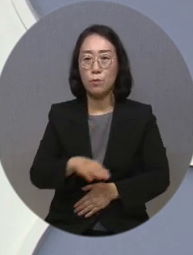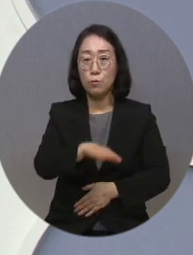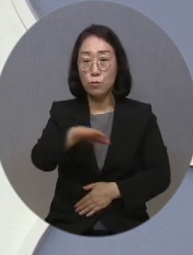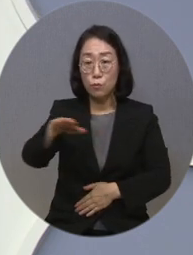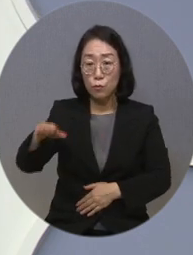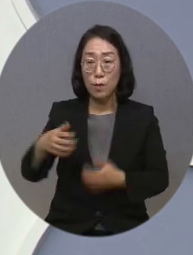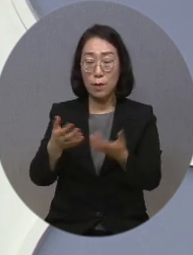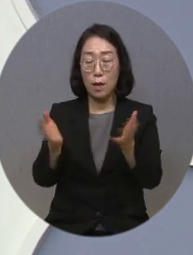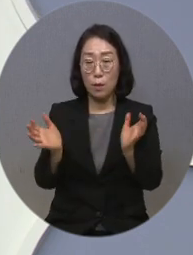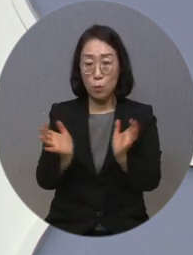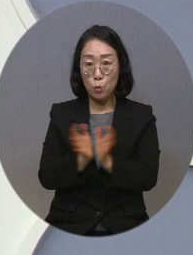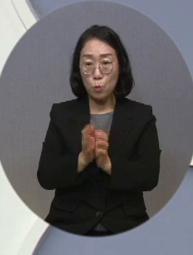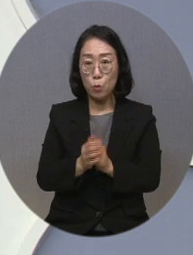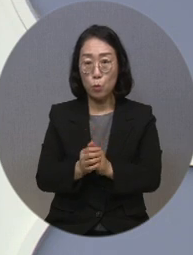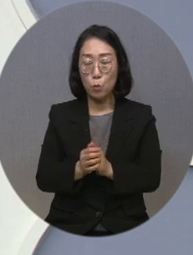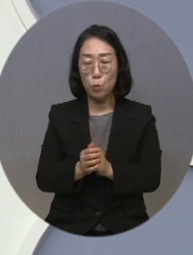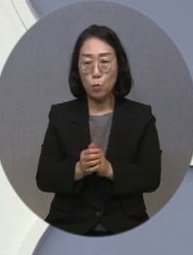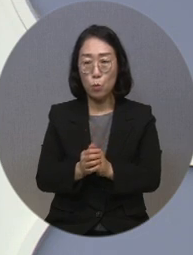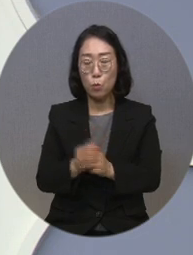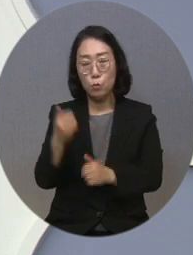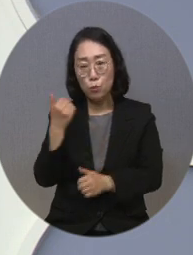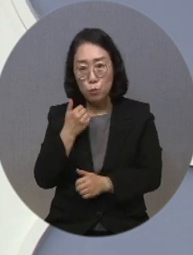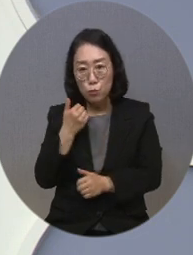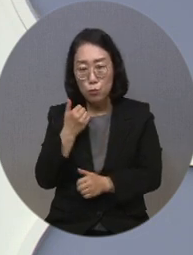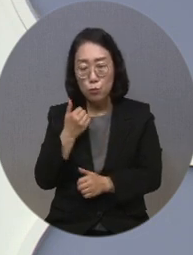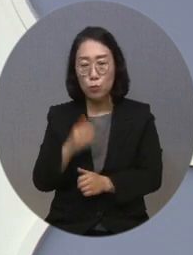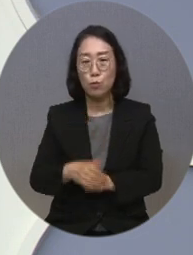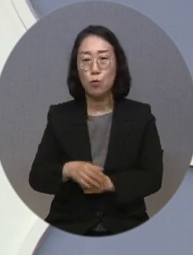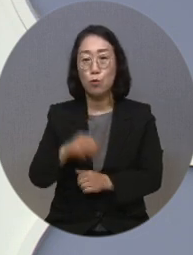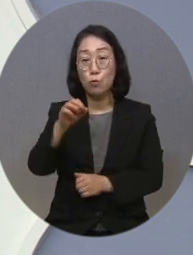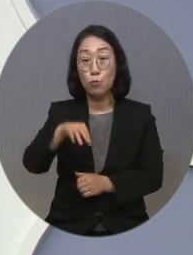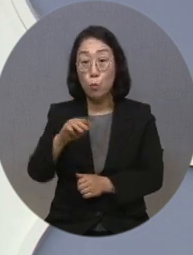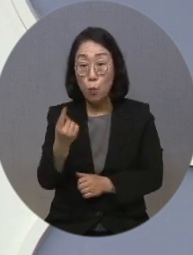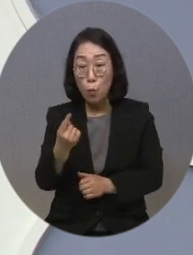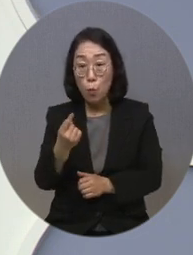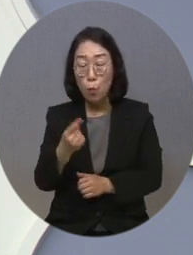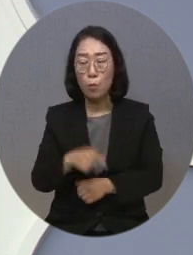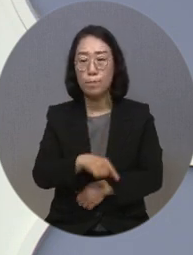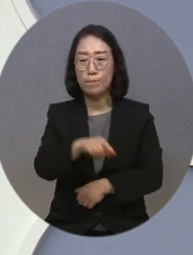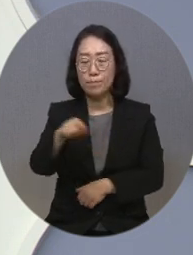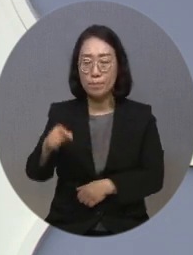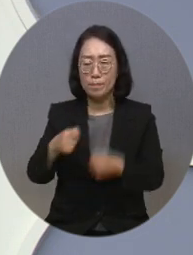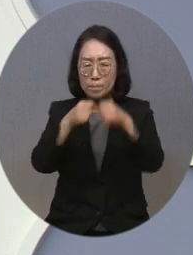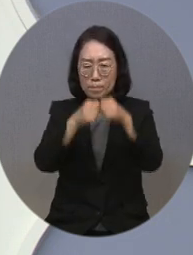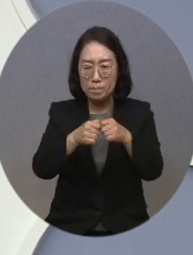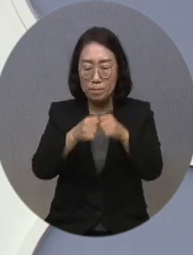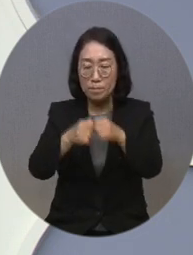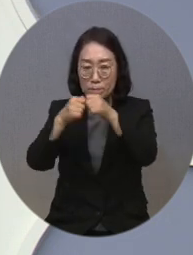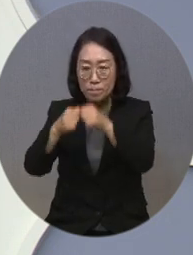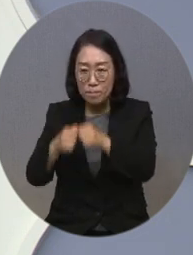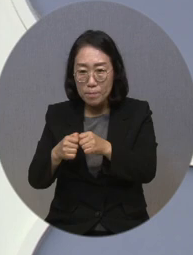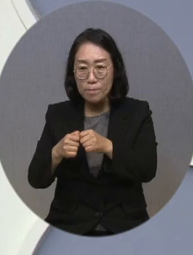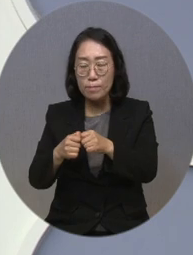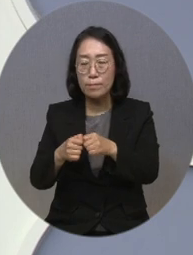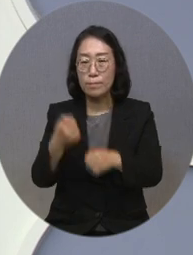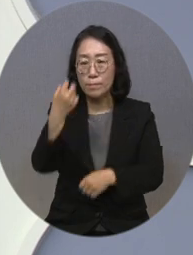당도 후보자들을 아주 엄격히 검증을 해서 도덕성과 자질은